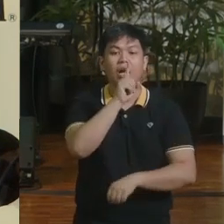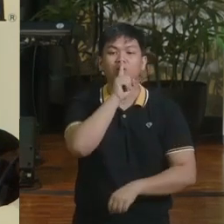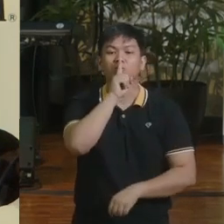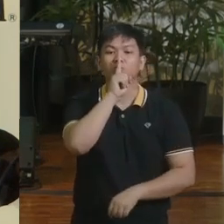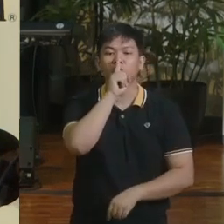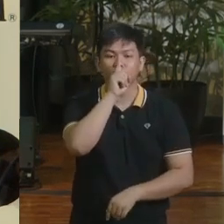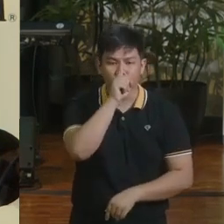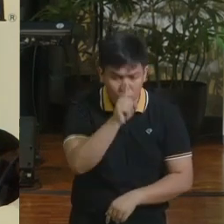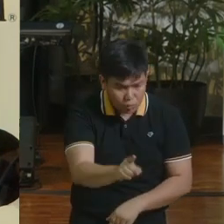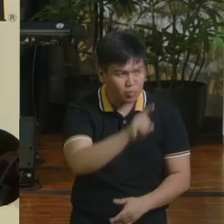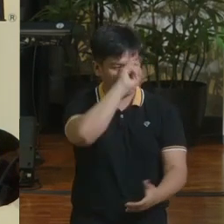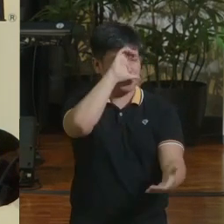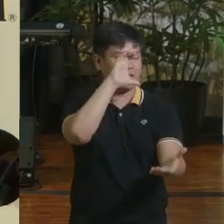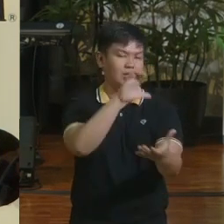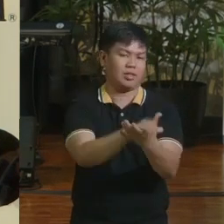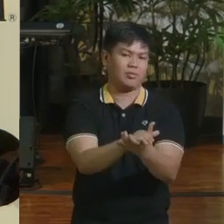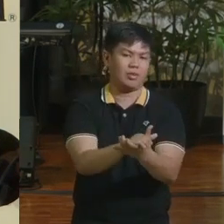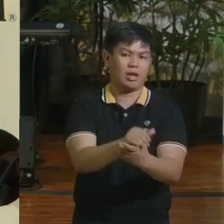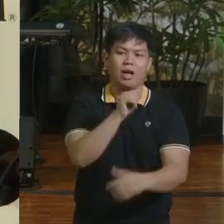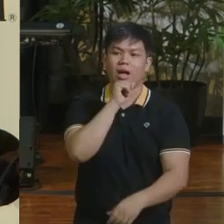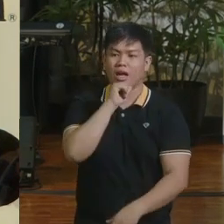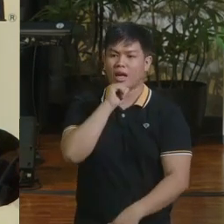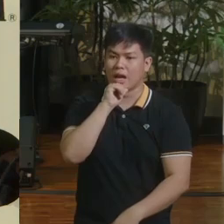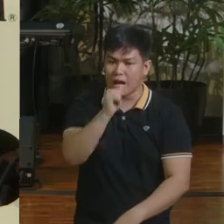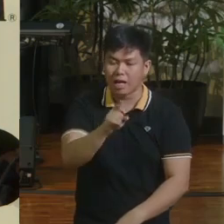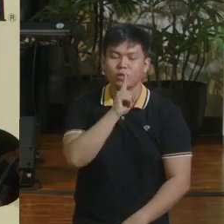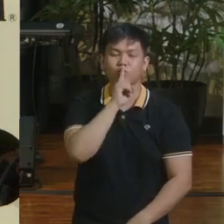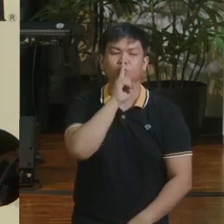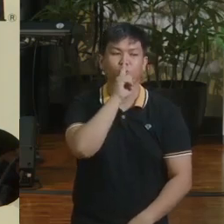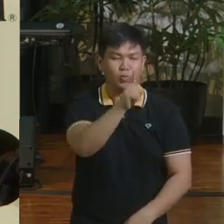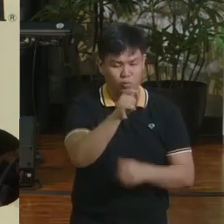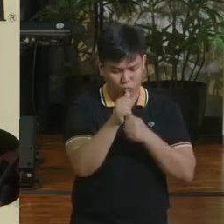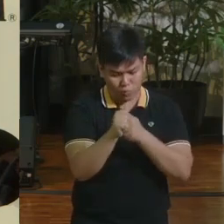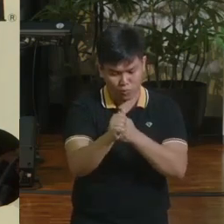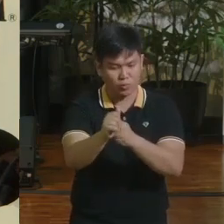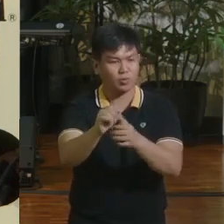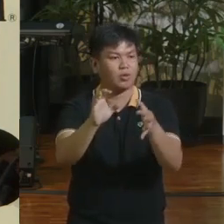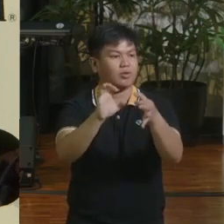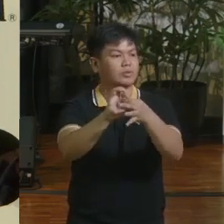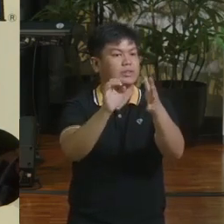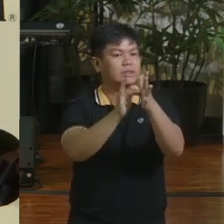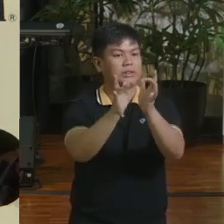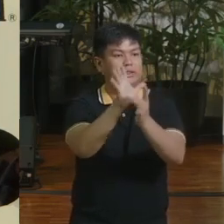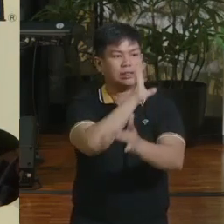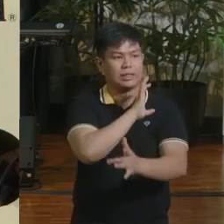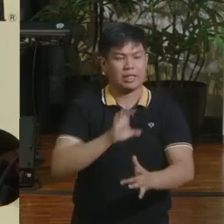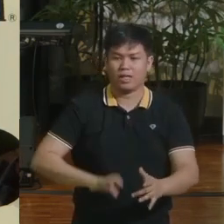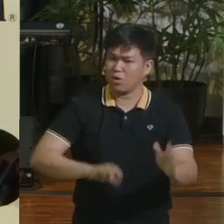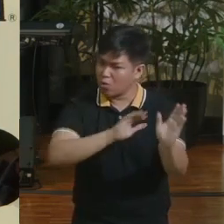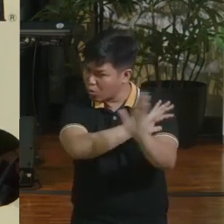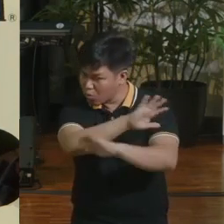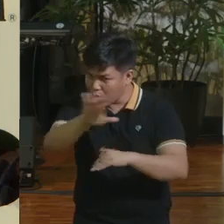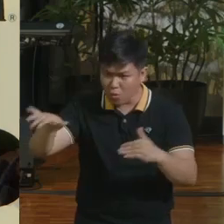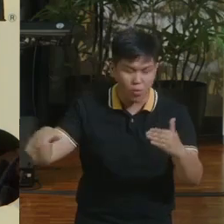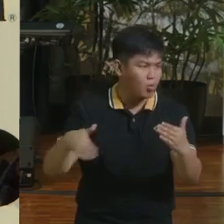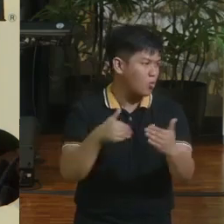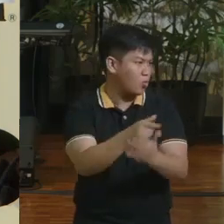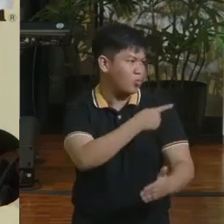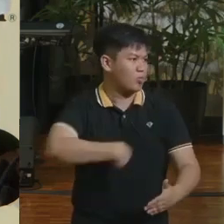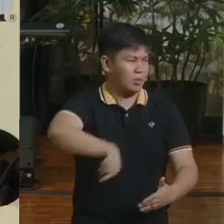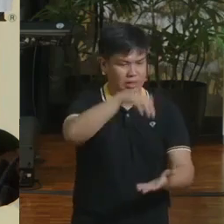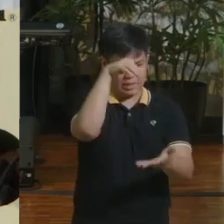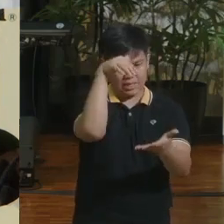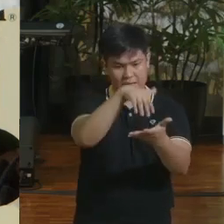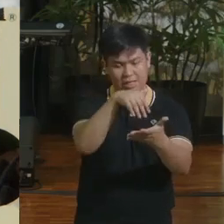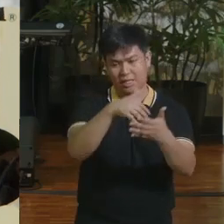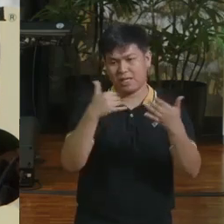mananampalataya at hindi isang tunay na apostol, ang lahat ng pinag-aaralan natin na kanyang